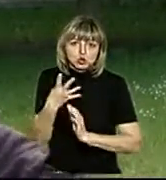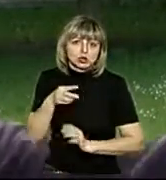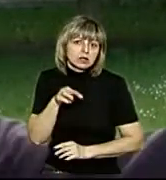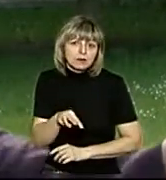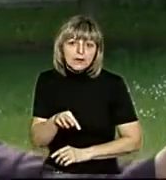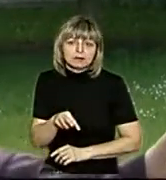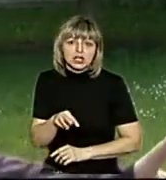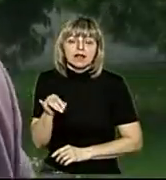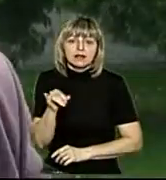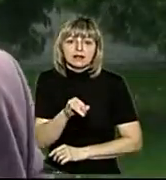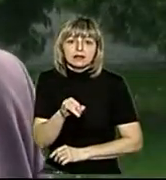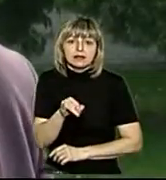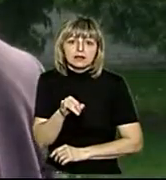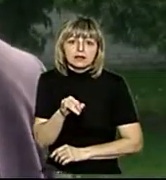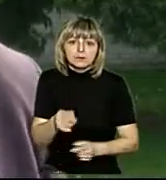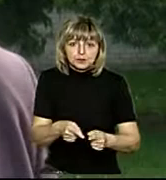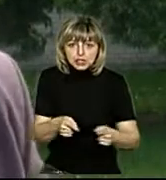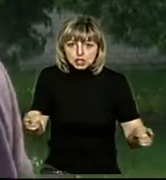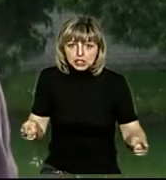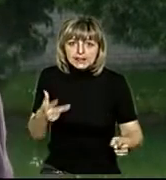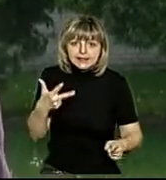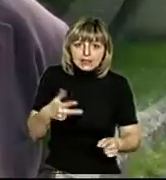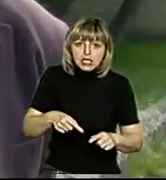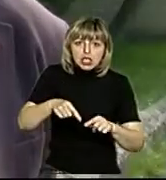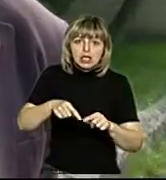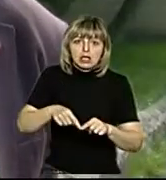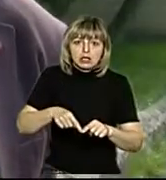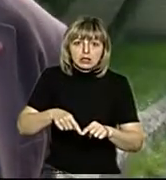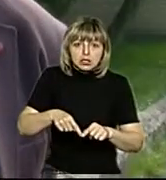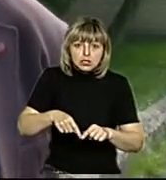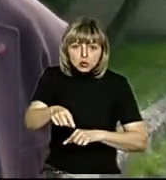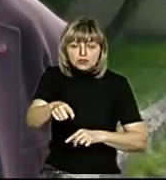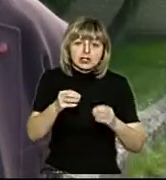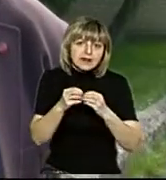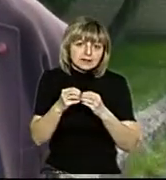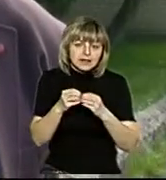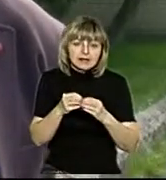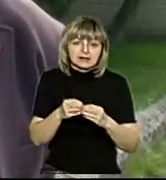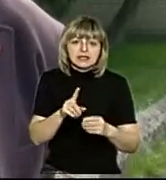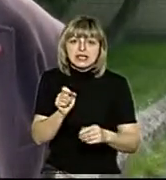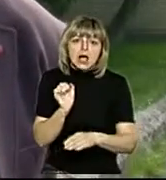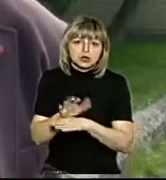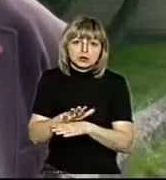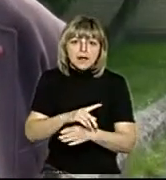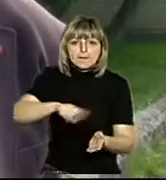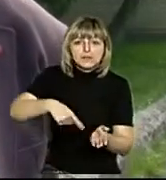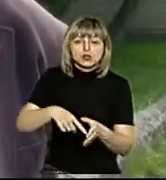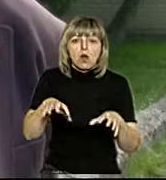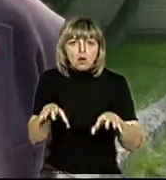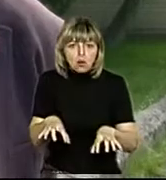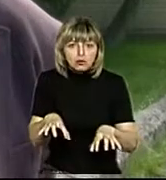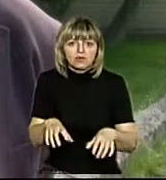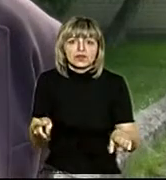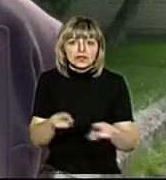так ширина 3 і довжина десь 10. Готуємо за розпорядженням міського голови зараз